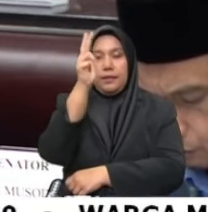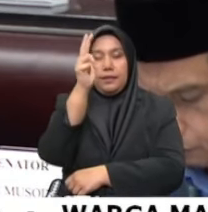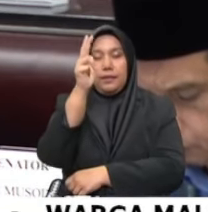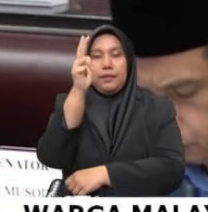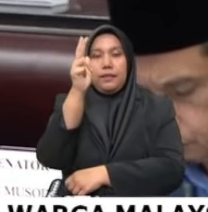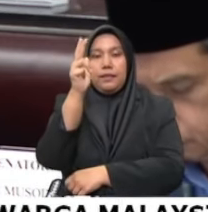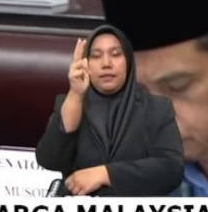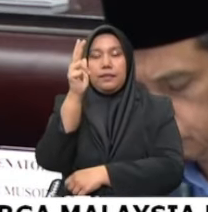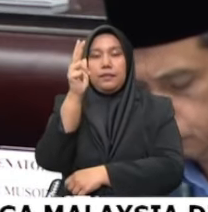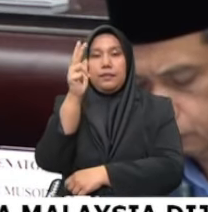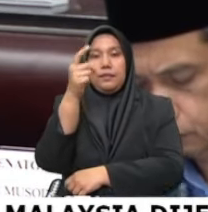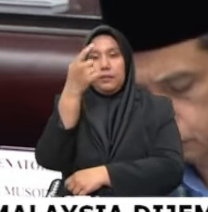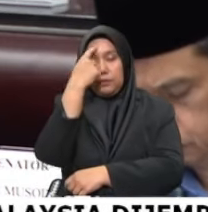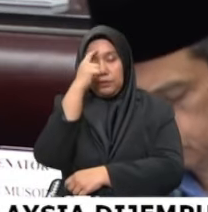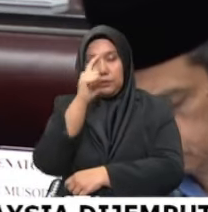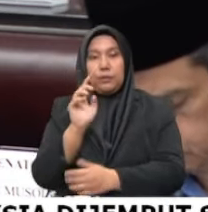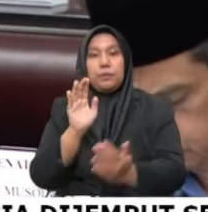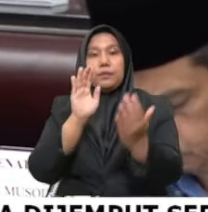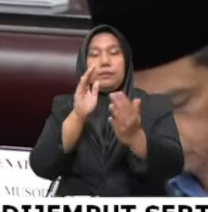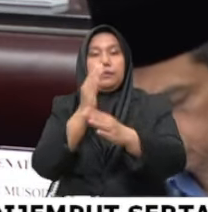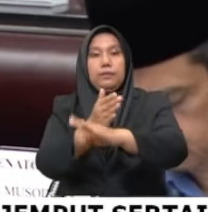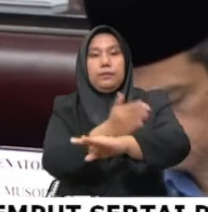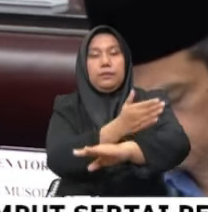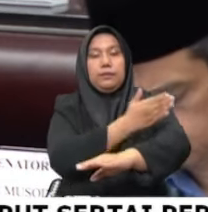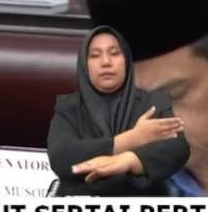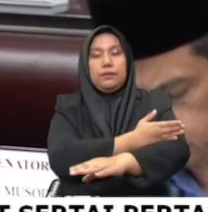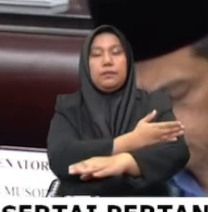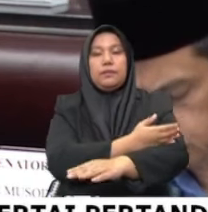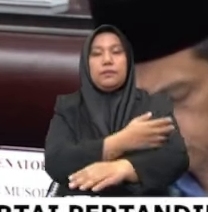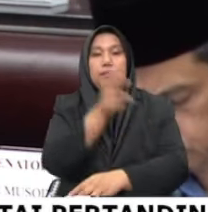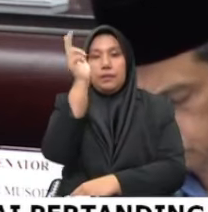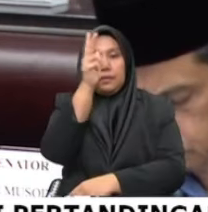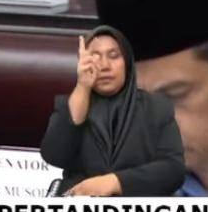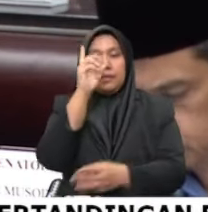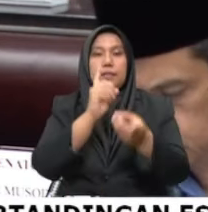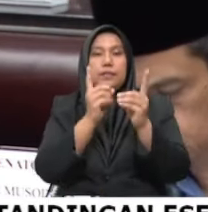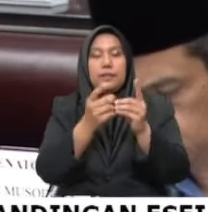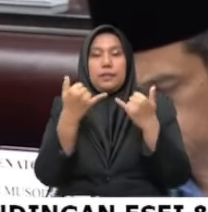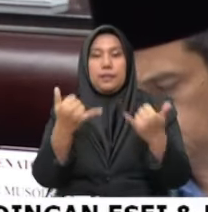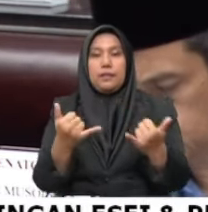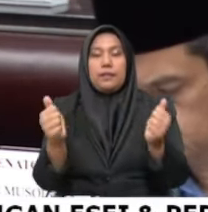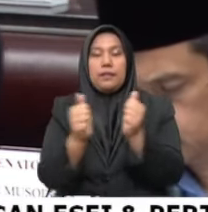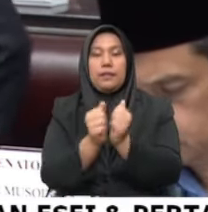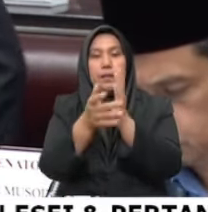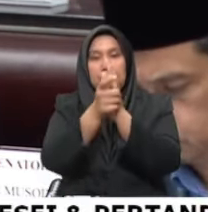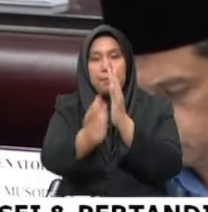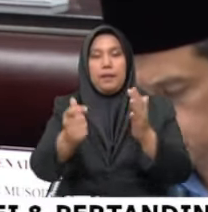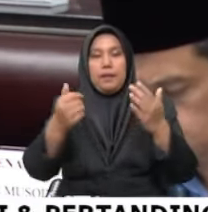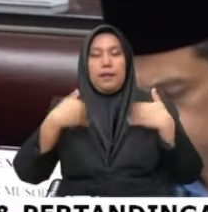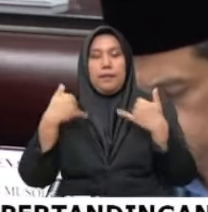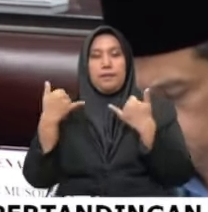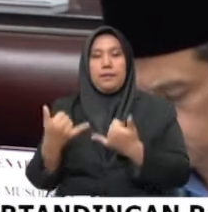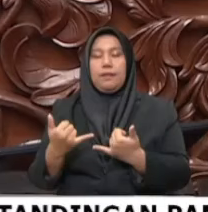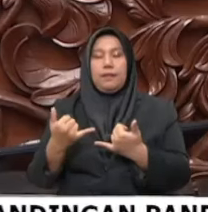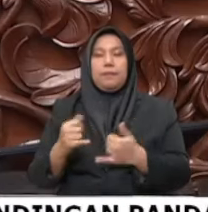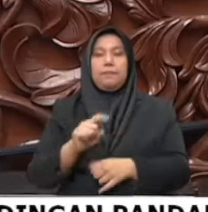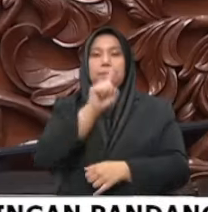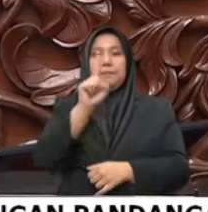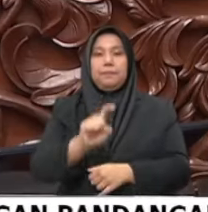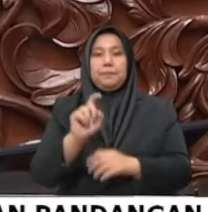perkembangan ekonomi kerajaan digital ini dengan kemahiran yang sedia ada? Terima kasih, Tuan Speaker. Puan Menteri.